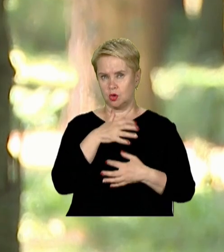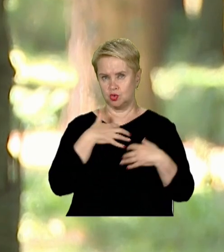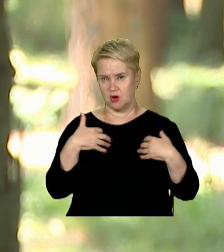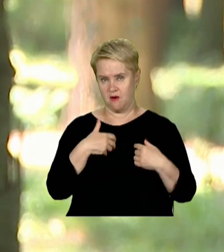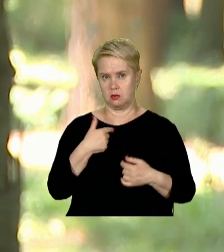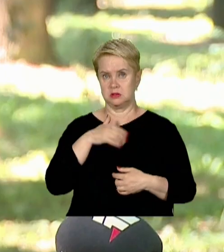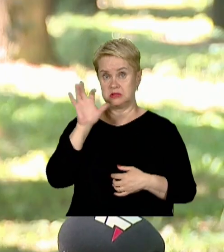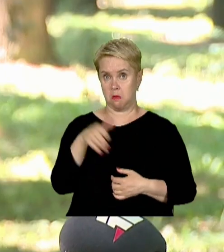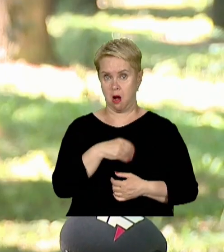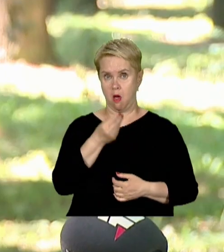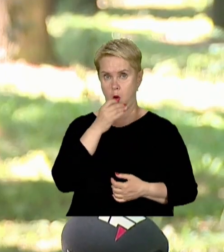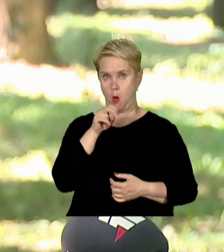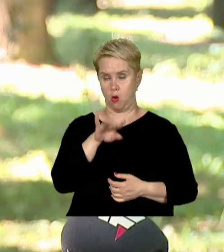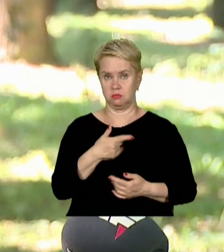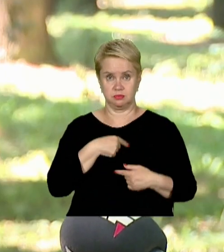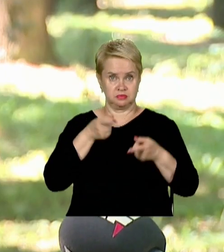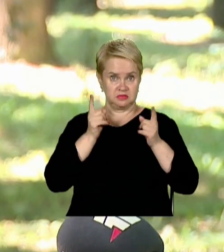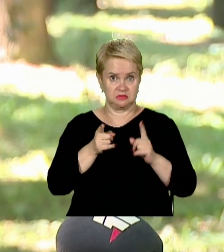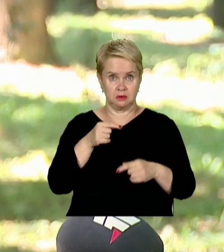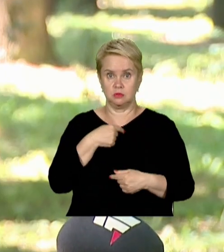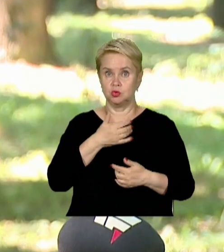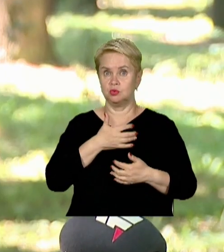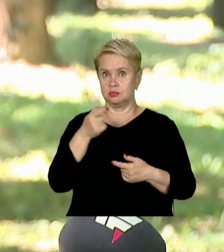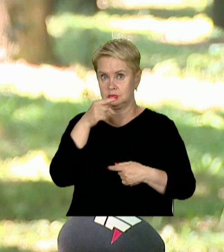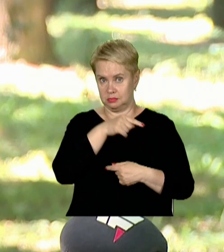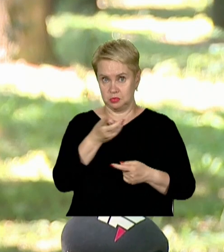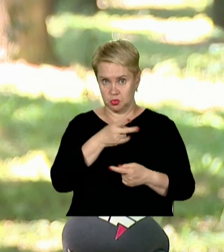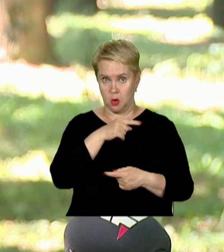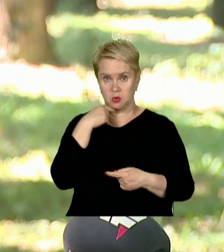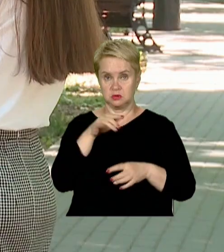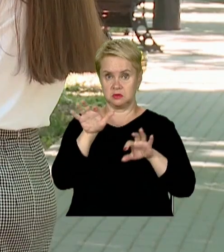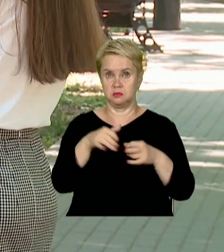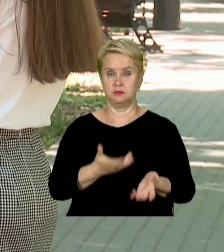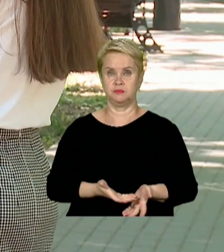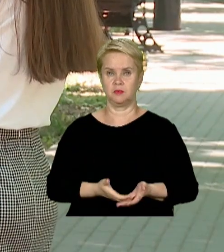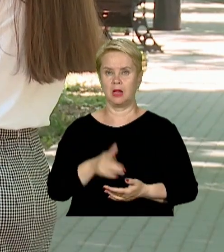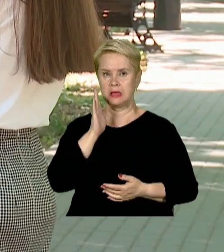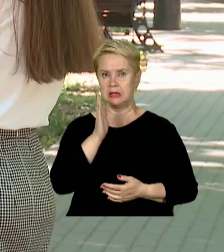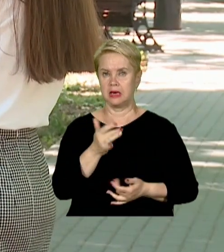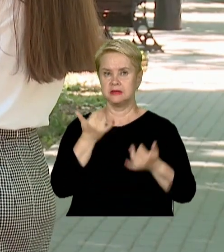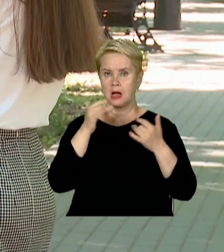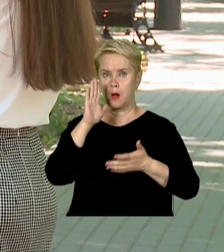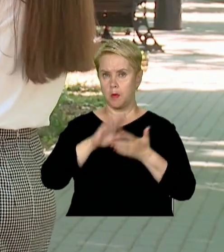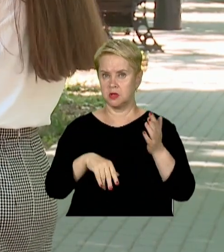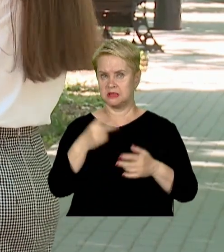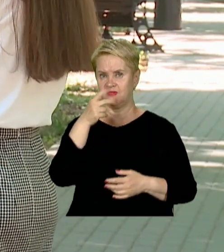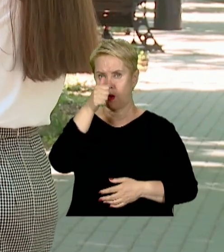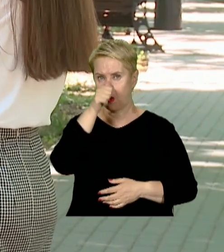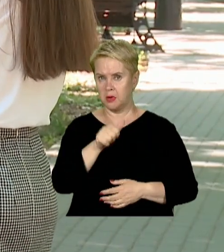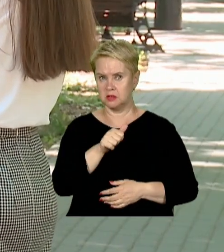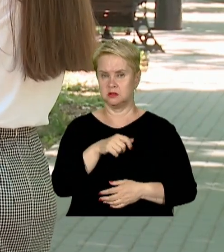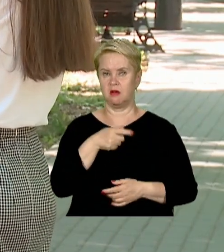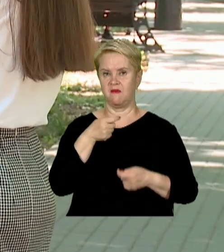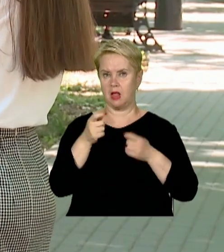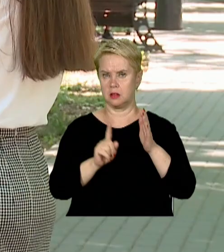У меня забрали даже корм. Когда жители действительно нуждаются в этом, они нагло берут и забирают их. Тільки зараз, після майже 2 місяців,